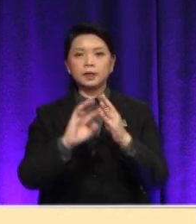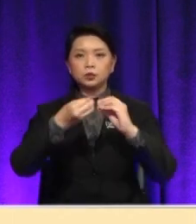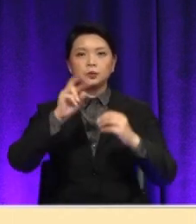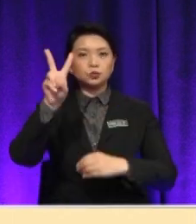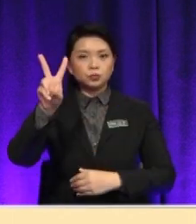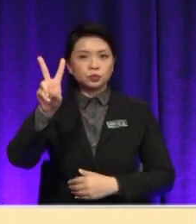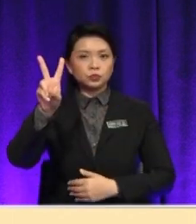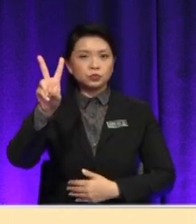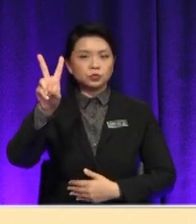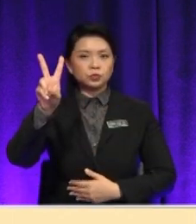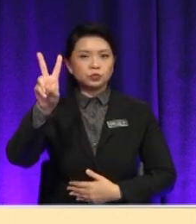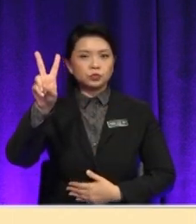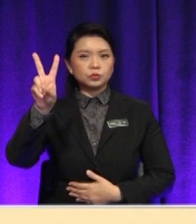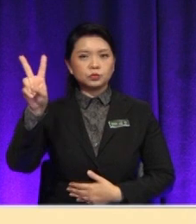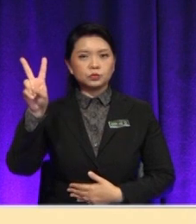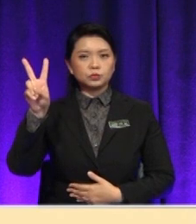nombor 2? Bukan nombor 1 ke?